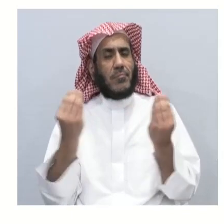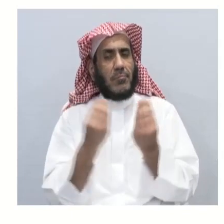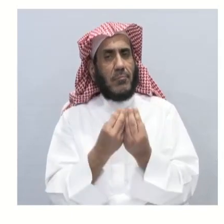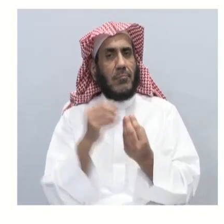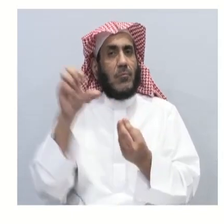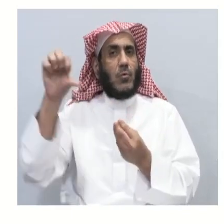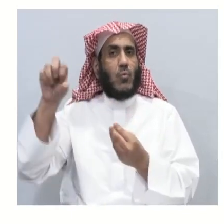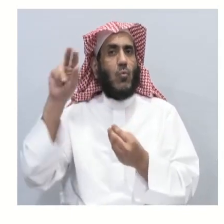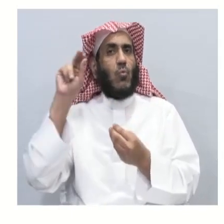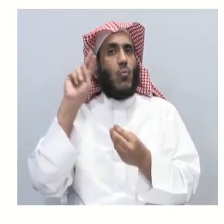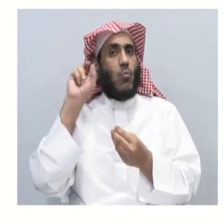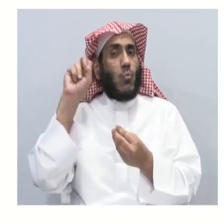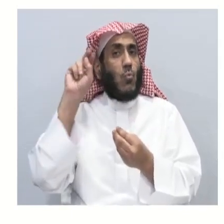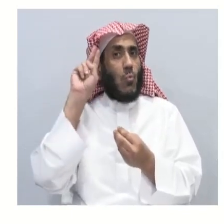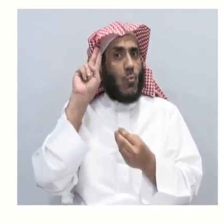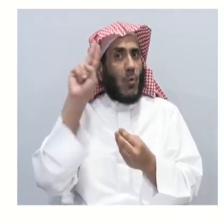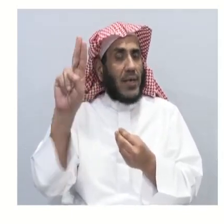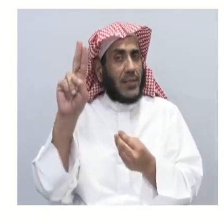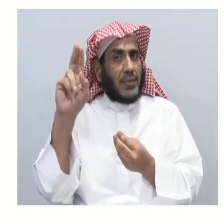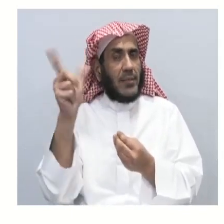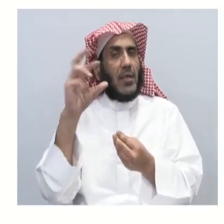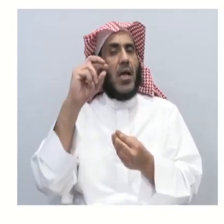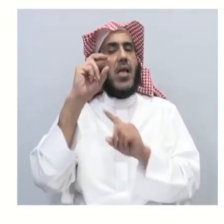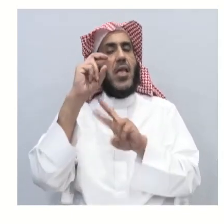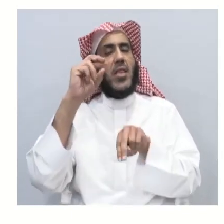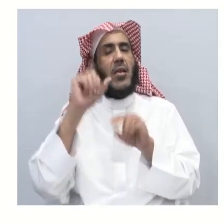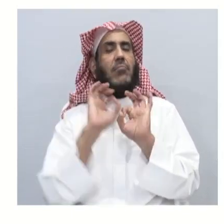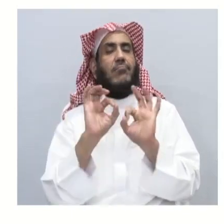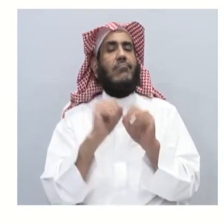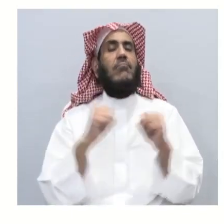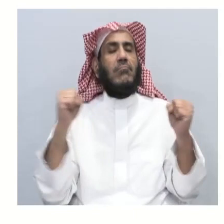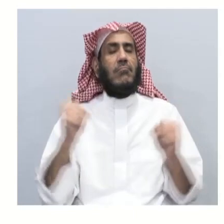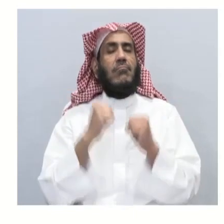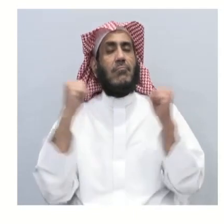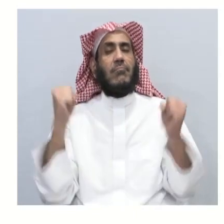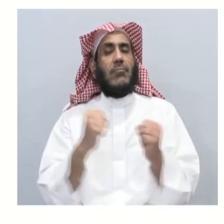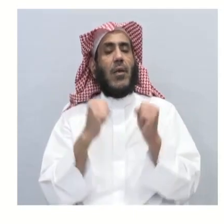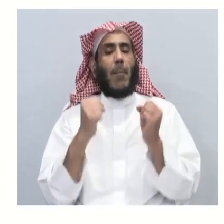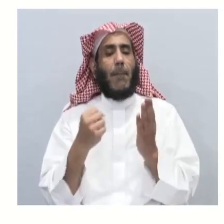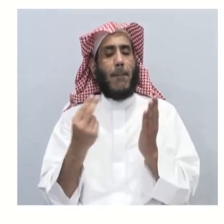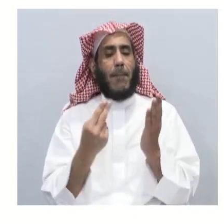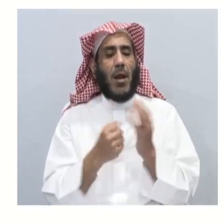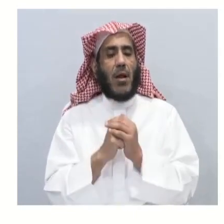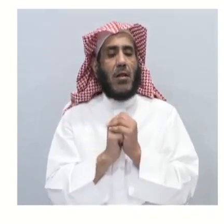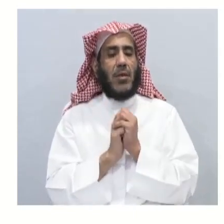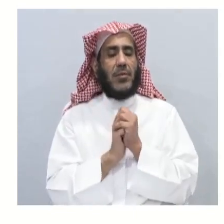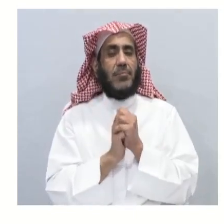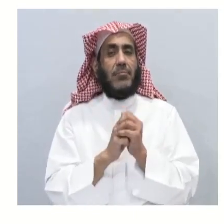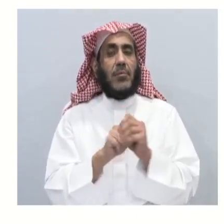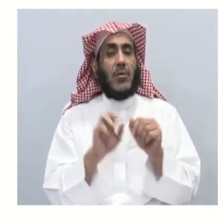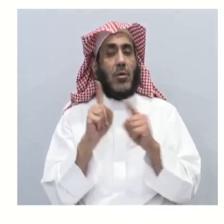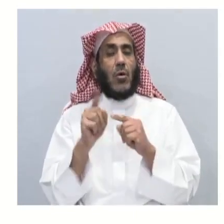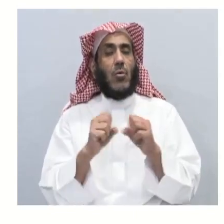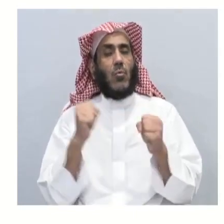تكتب كلمة واحدة بهذا الشكل. إذن نتدرب على هذه الكلمات